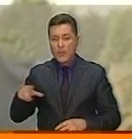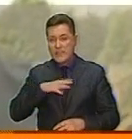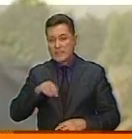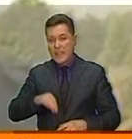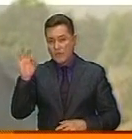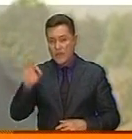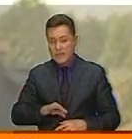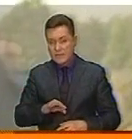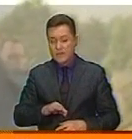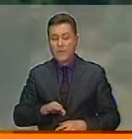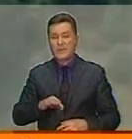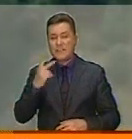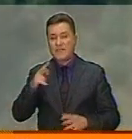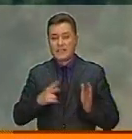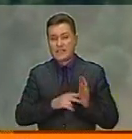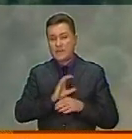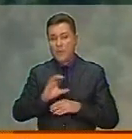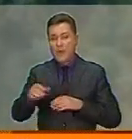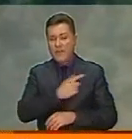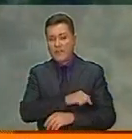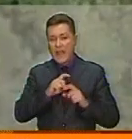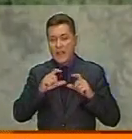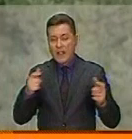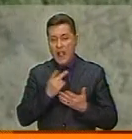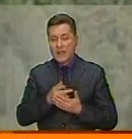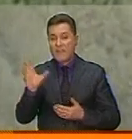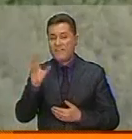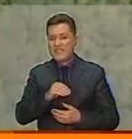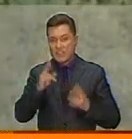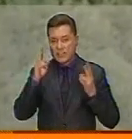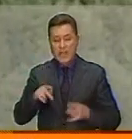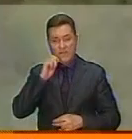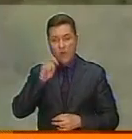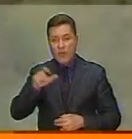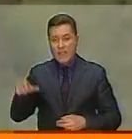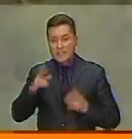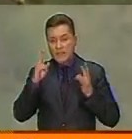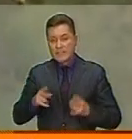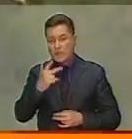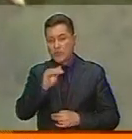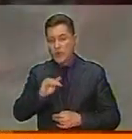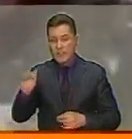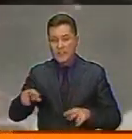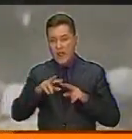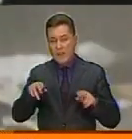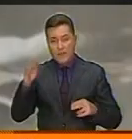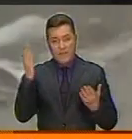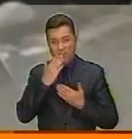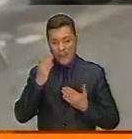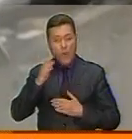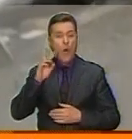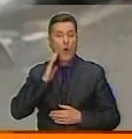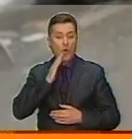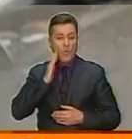місці 27 доправили до лікарні усі жертви українці постраждало троє дітей схоже відео Румунія Автобус їхав в